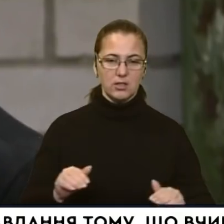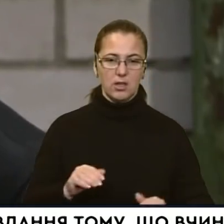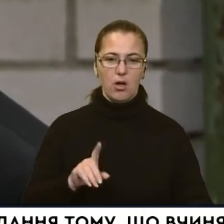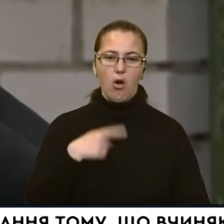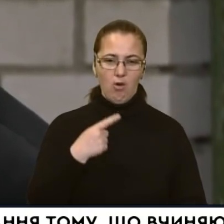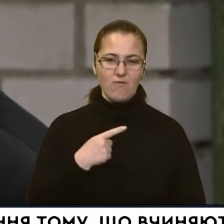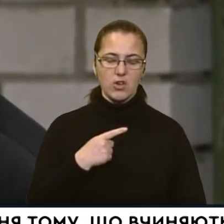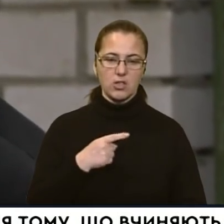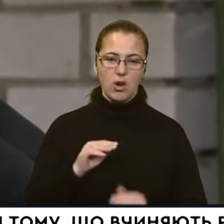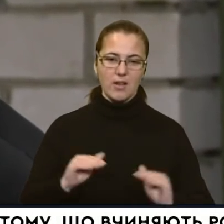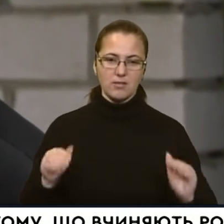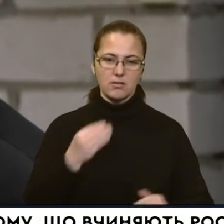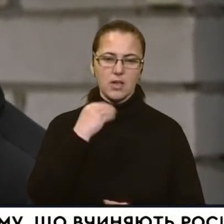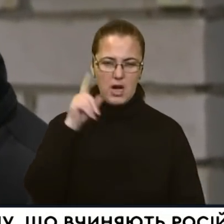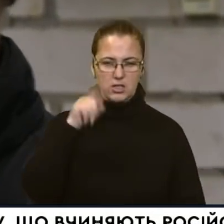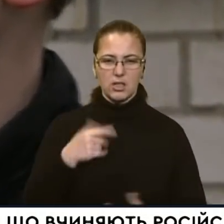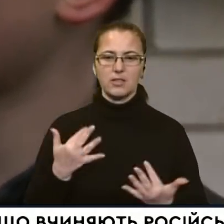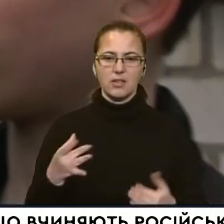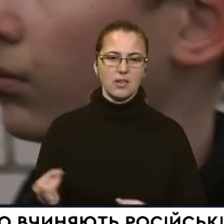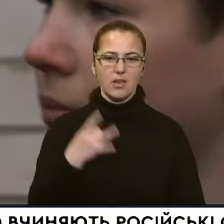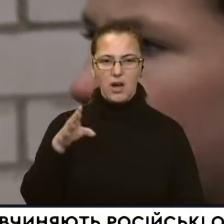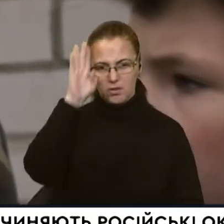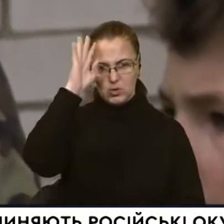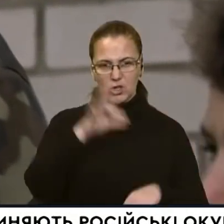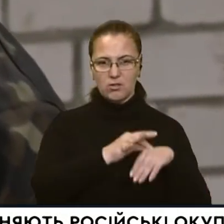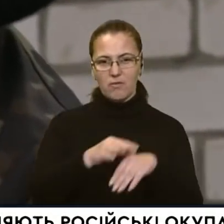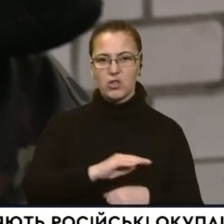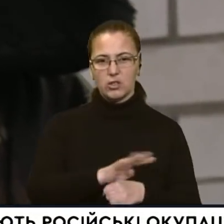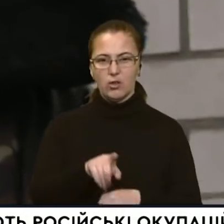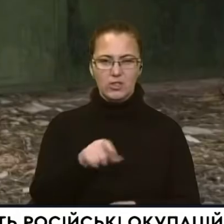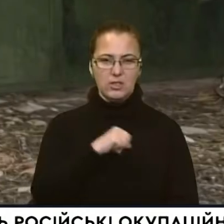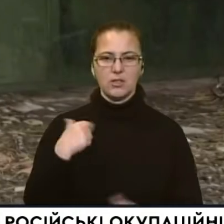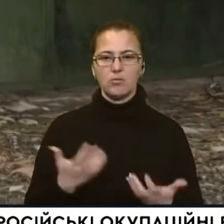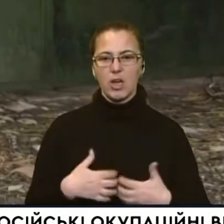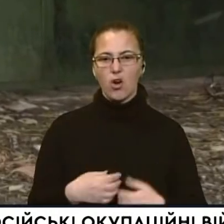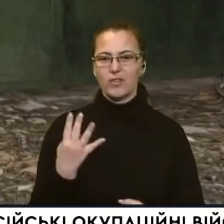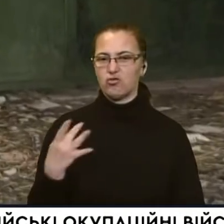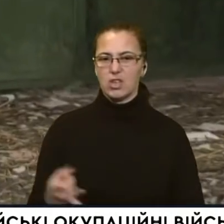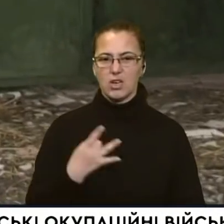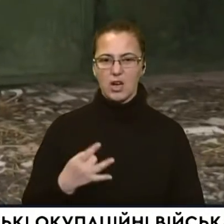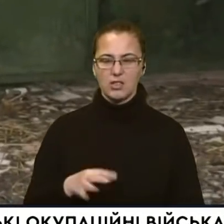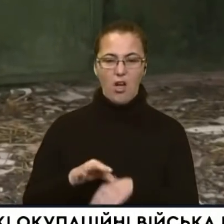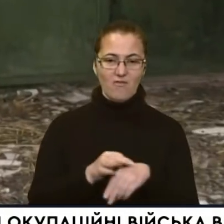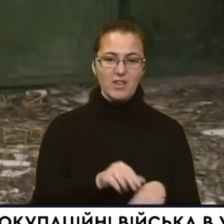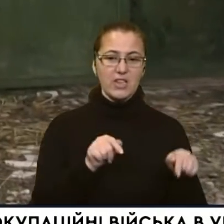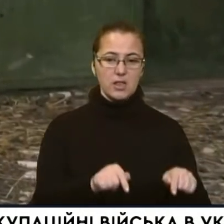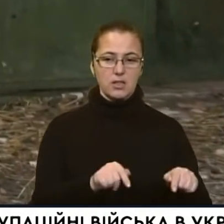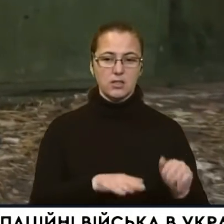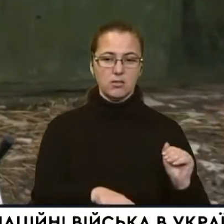діти краще знають, скільки разів його виводили на розстріл. Він сам нарахував 4. Вивели сюди.